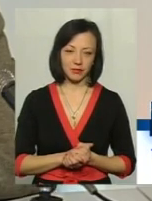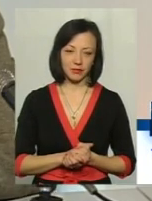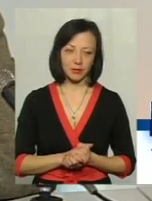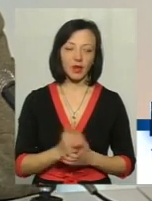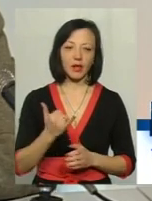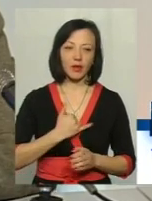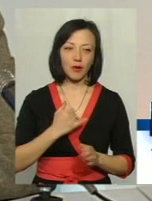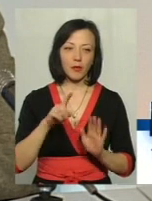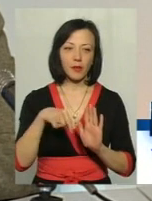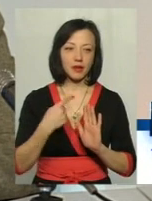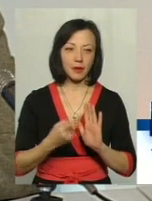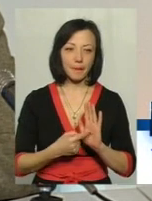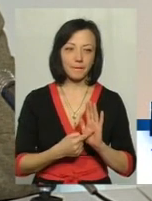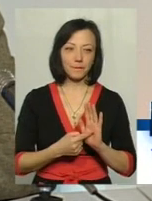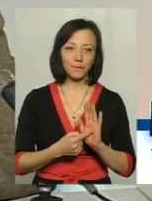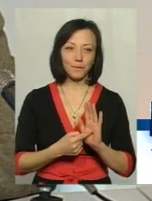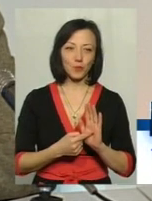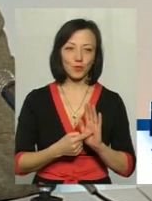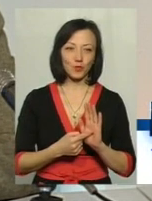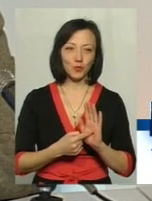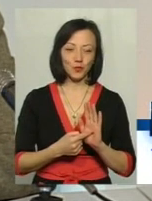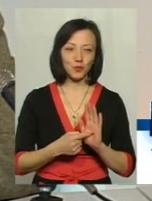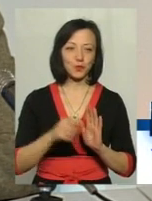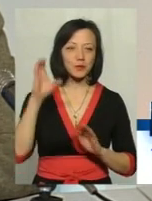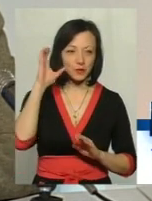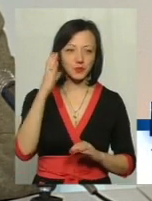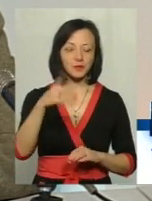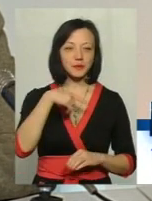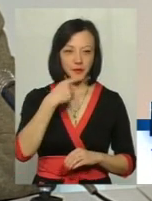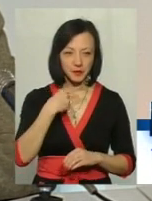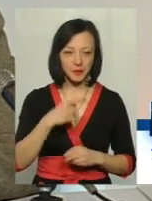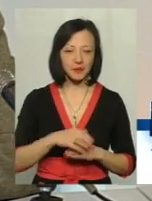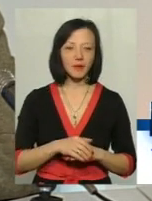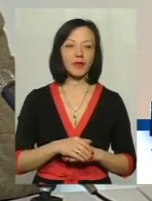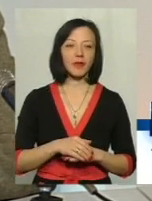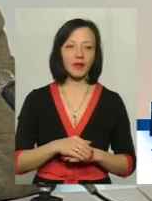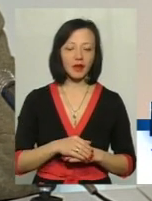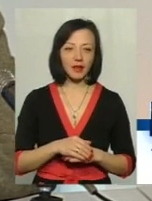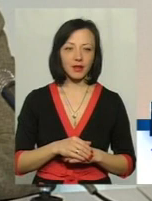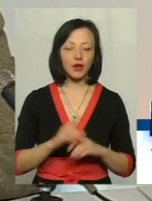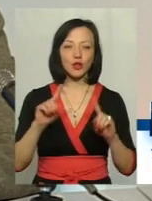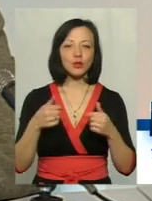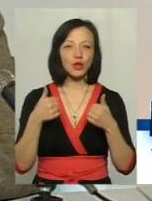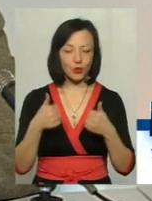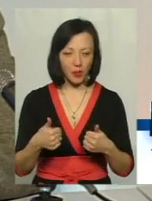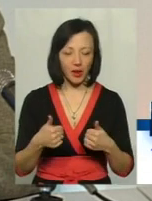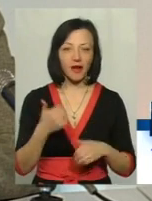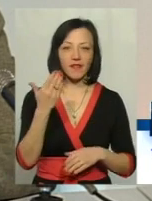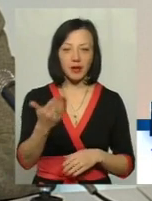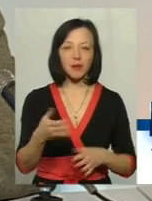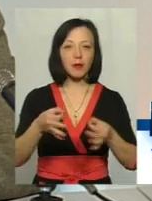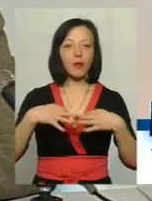У мене питання до пана Новака. Так, слухаємо, скажіть. Слухаєте? Ой, дуже добре. Ви